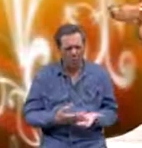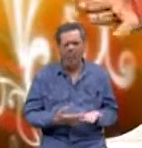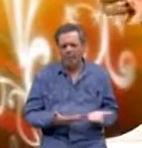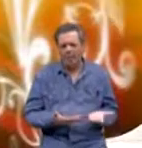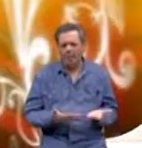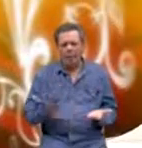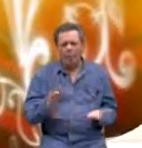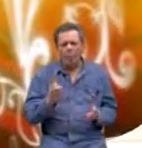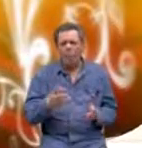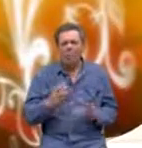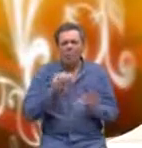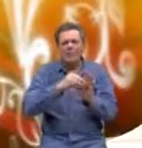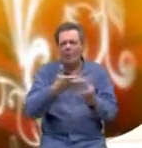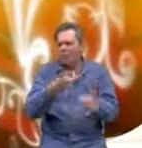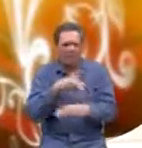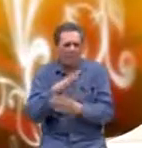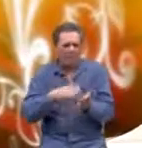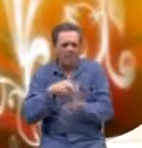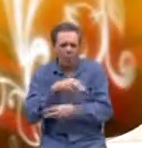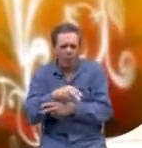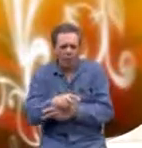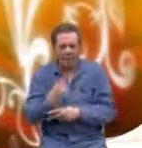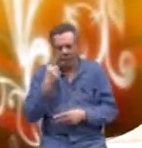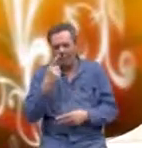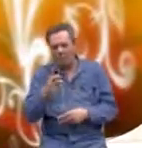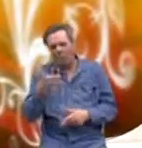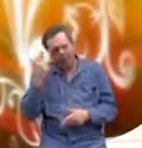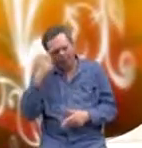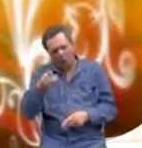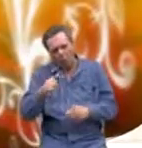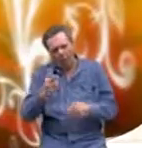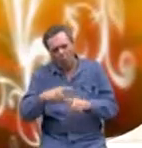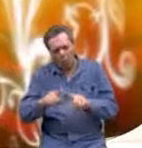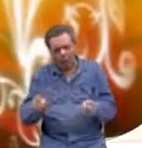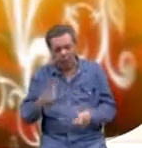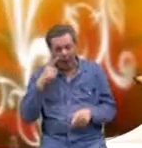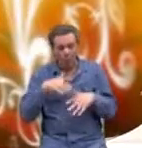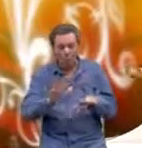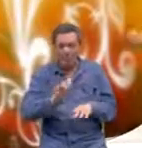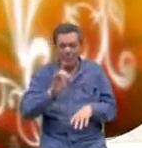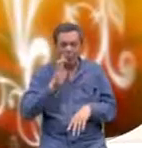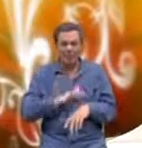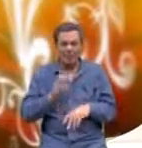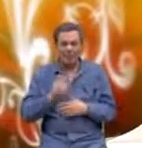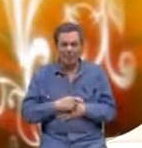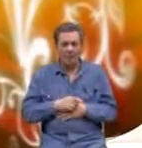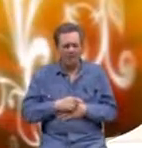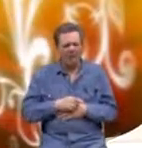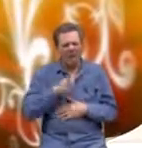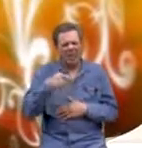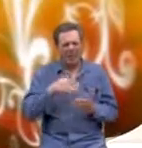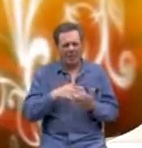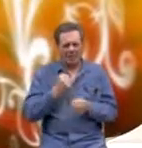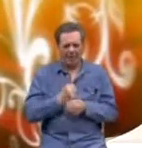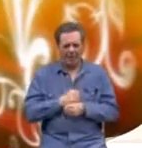staviti u neki ured, on je malo drugačiji nego mi, ali ako ljudi nisu senzibilizirani i na tome treba raditi, vi